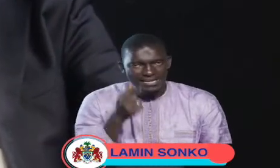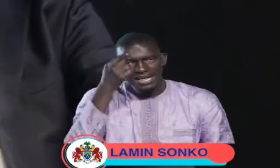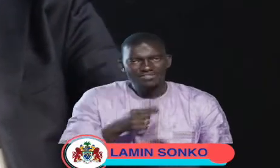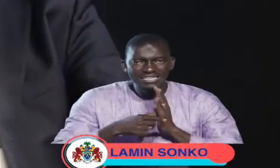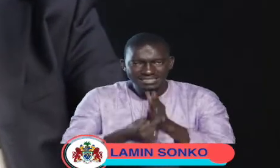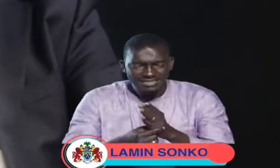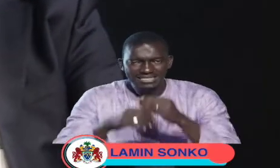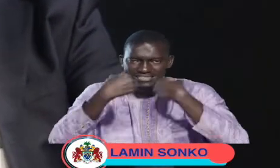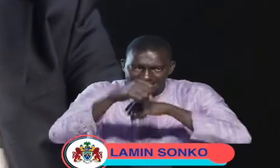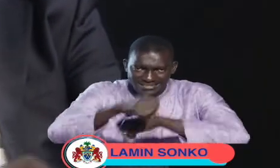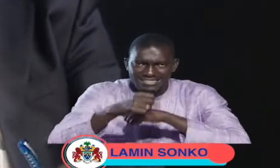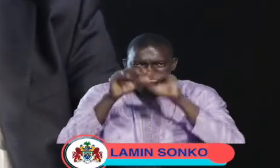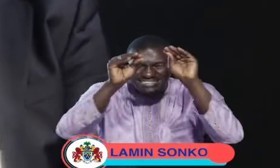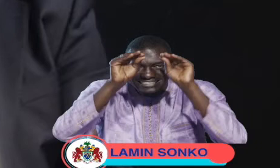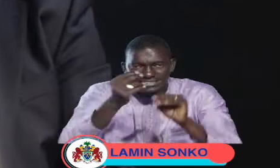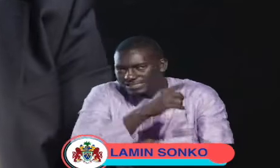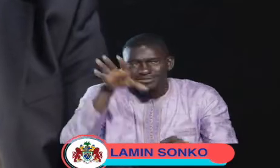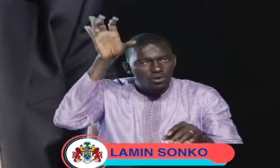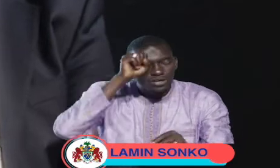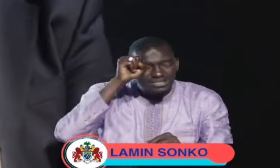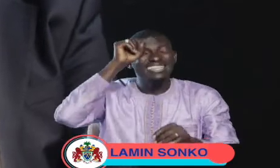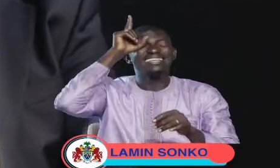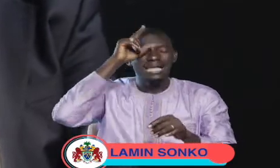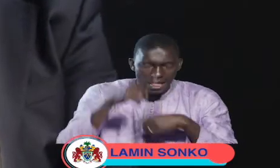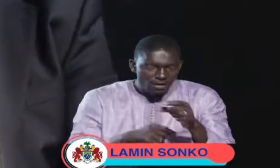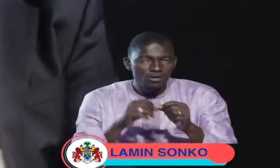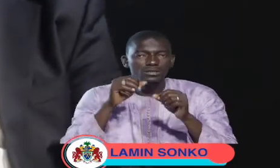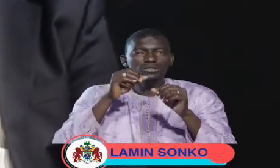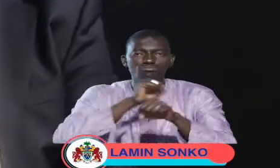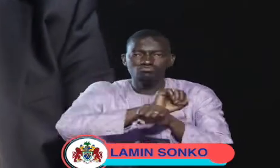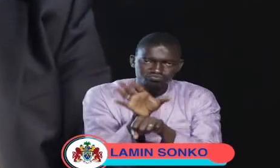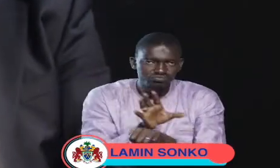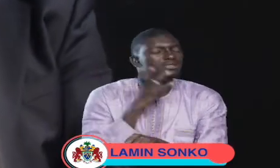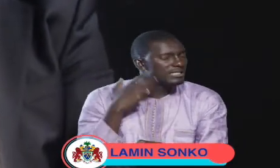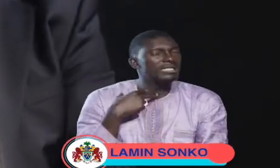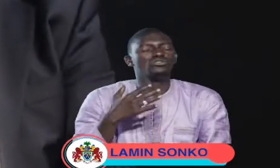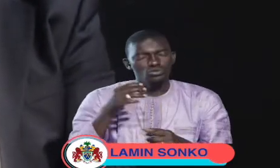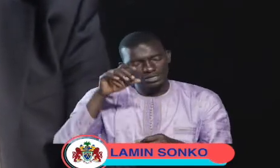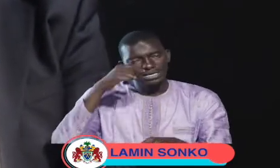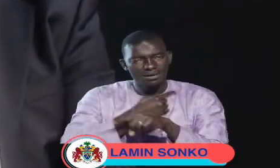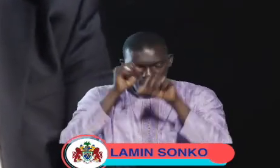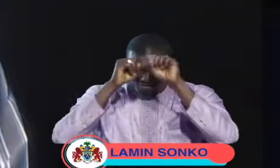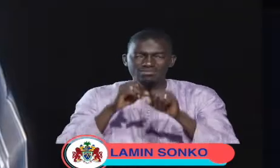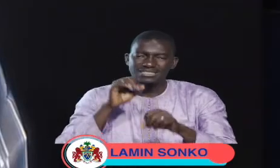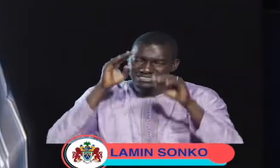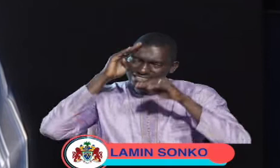joko kana dum gambe kono so be tan lo lambe jela wa ke jara kanda bunda to ala be tan lambe jela ba ke la dogu kanno mi ke tan ayo ala baraka